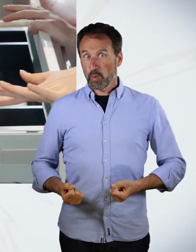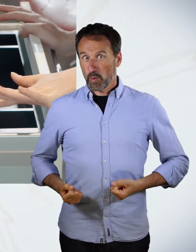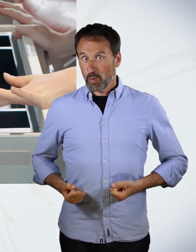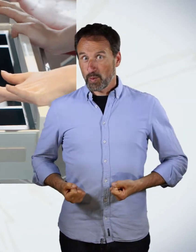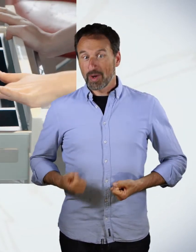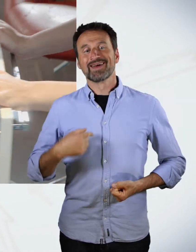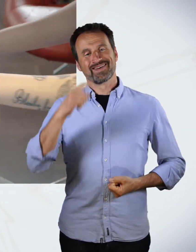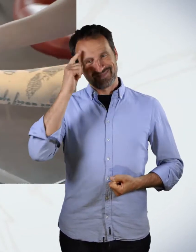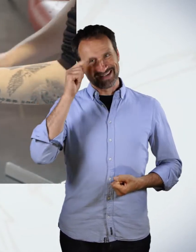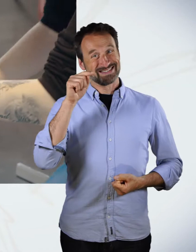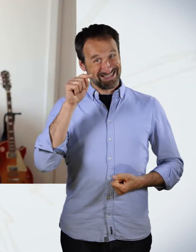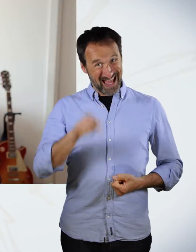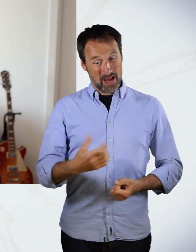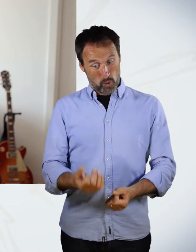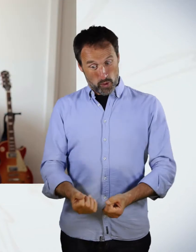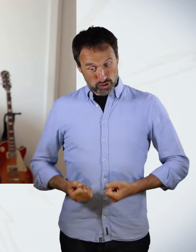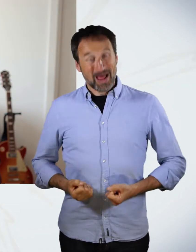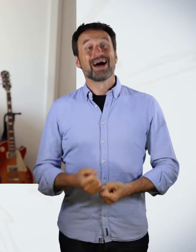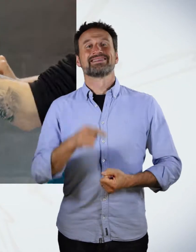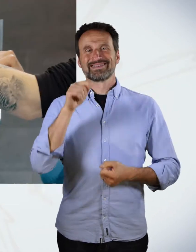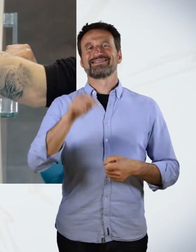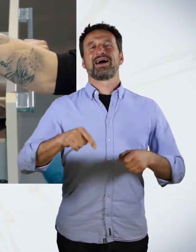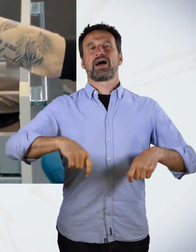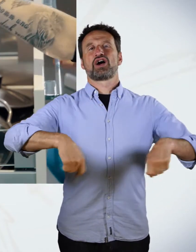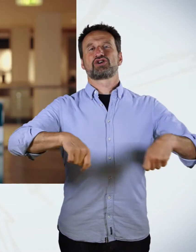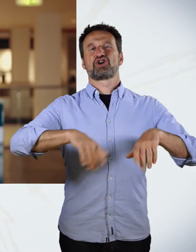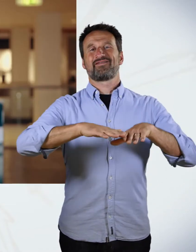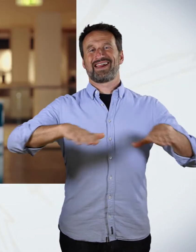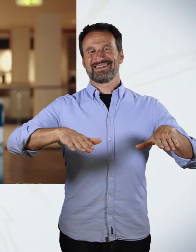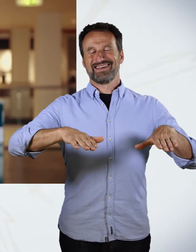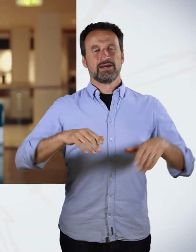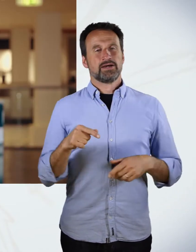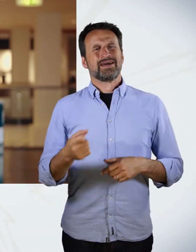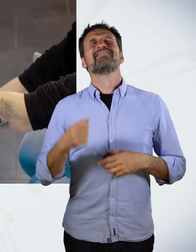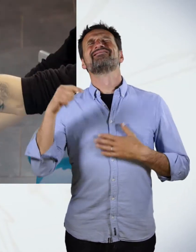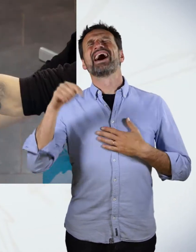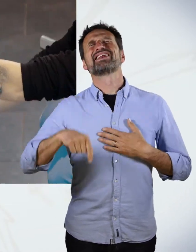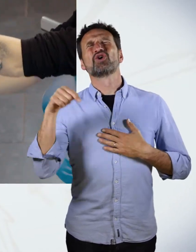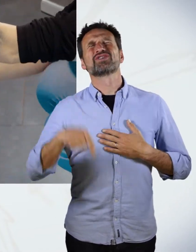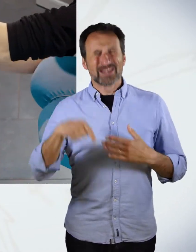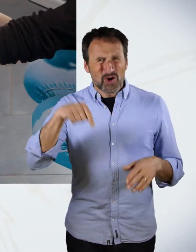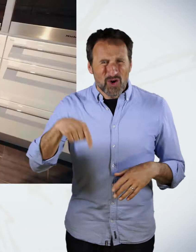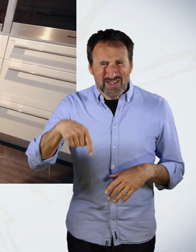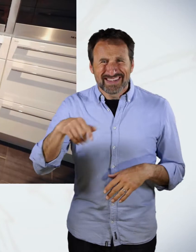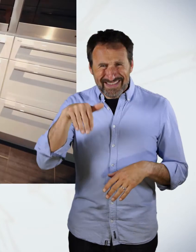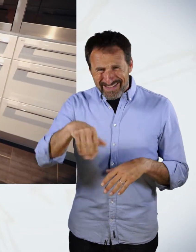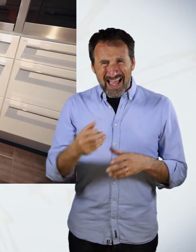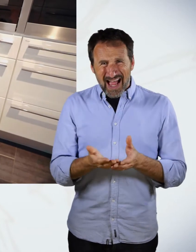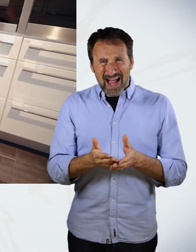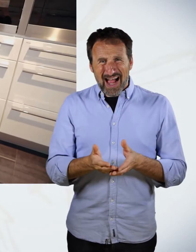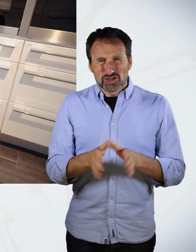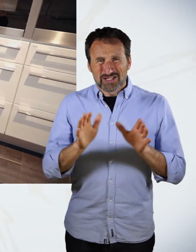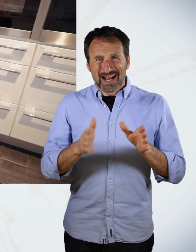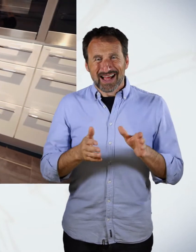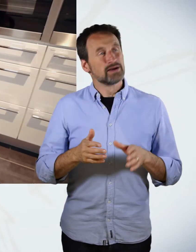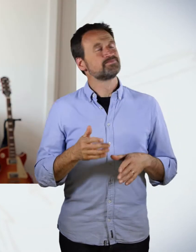ich wusste halt genau, da ist mein Serranfeld. Okay. Geh weiter runter, da ist eine größere Schublade. Ach, das war so schrecklich. Erstmal einen Messbecher in einer fremden Küche